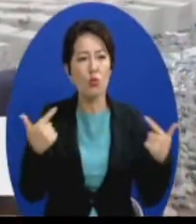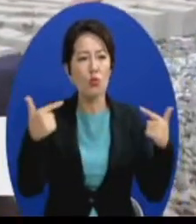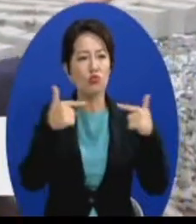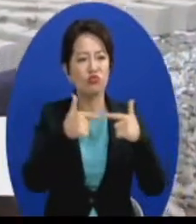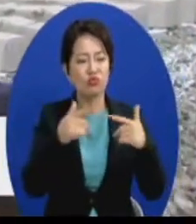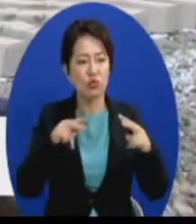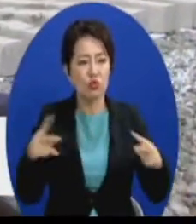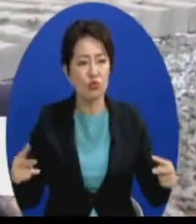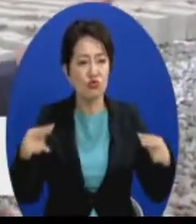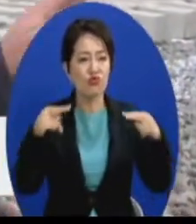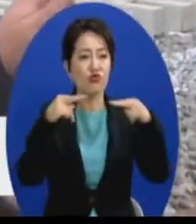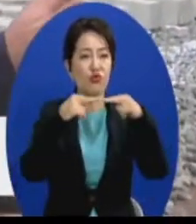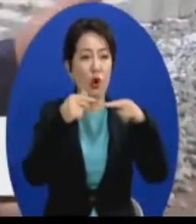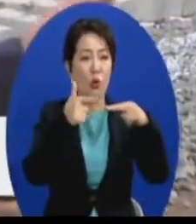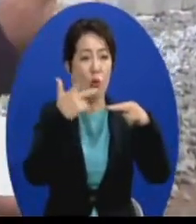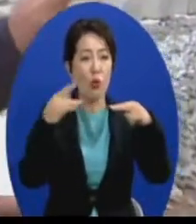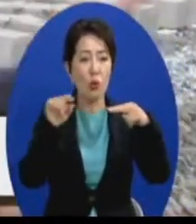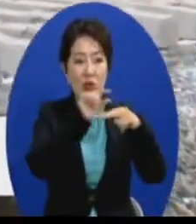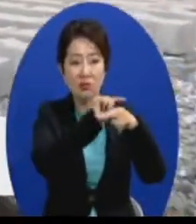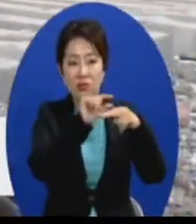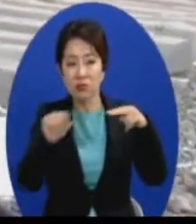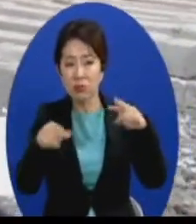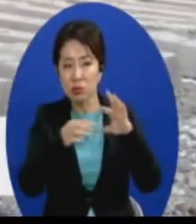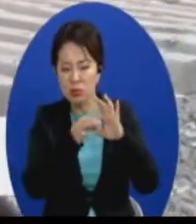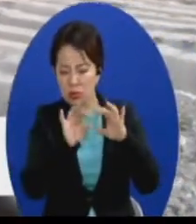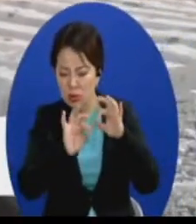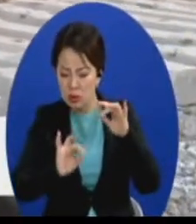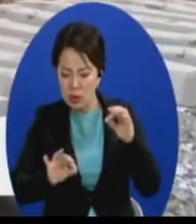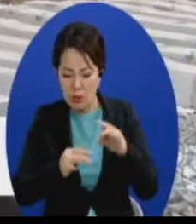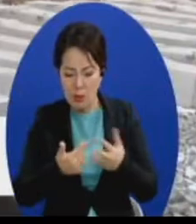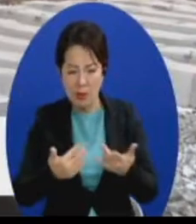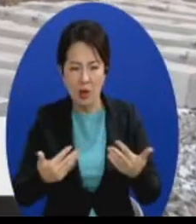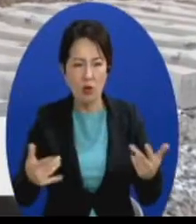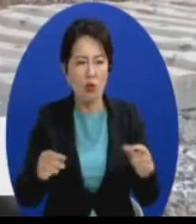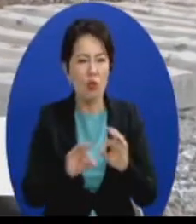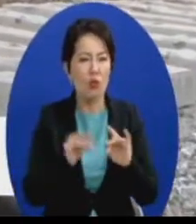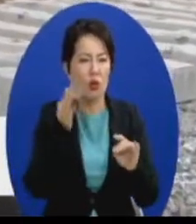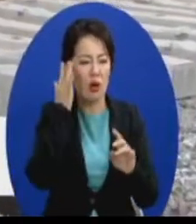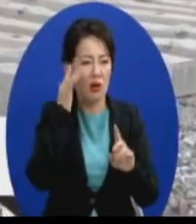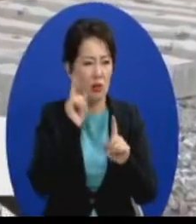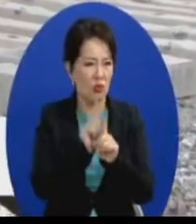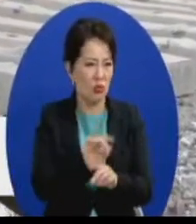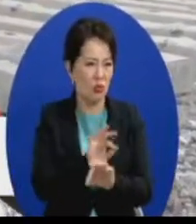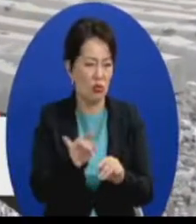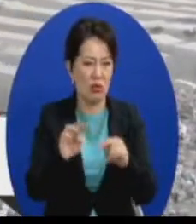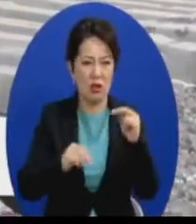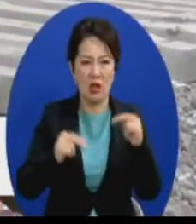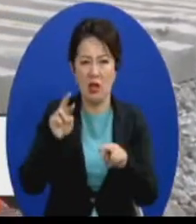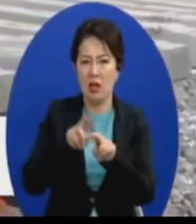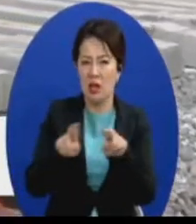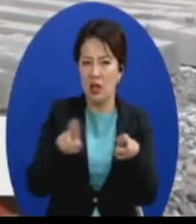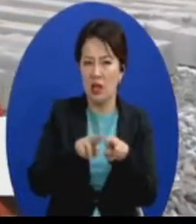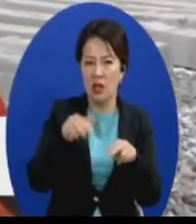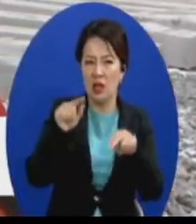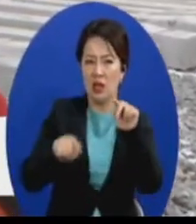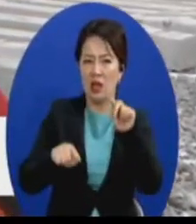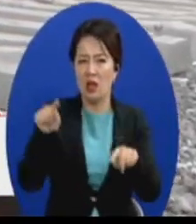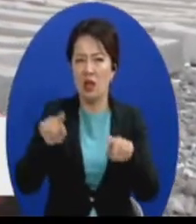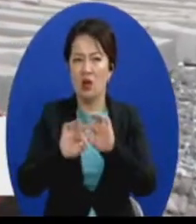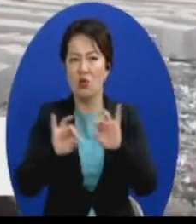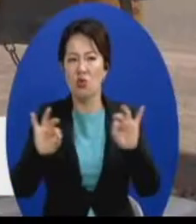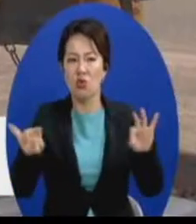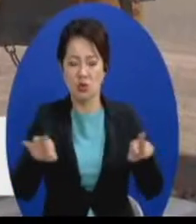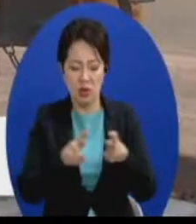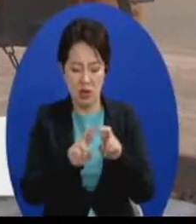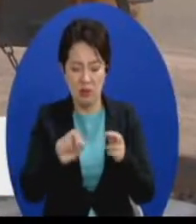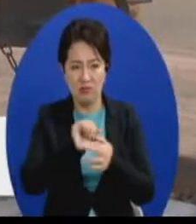нэгтаршил хүртэл далангийн орж байгаа шорооны материал хүртэл бүгдээр өөр аргачлалтай байдаг. Энэ зэрэгэл ялгааны ангиллын хувьд бол маш олон